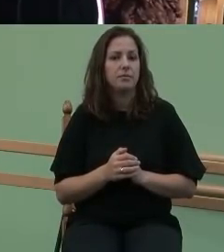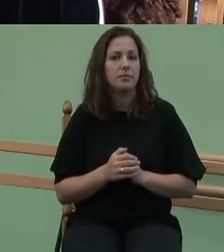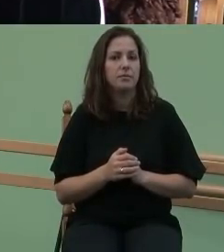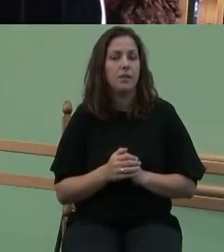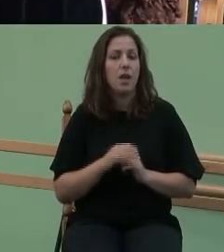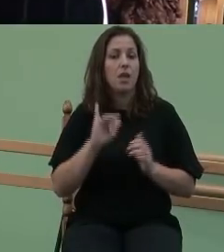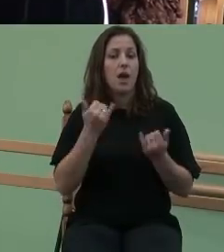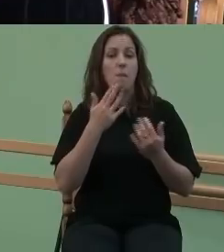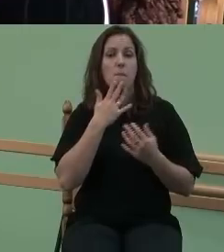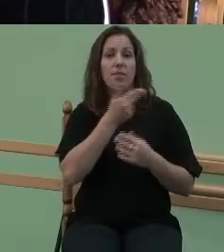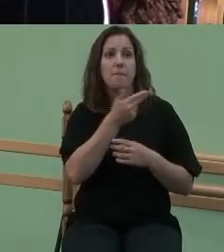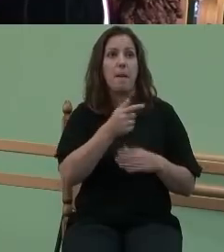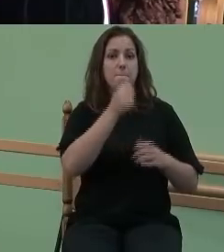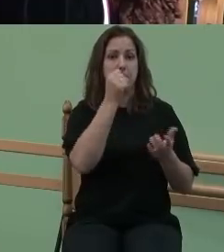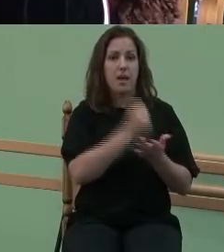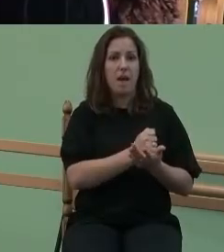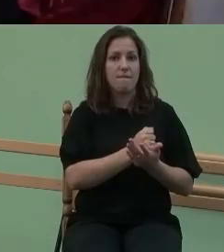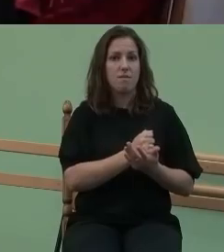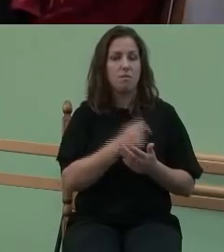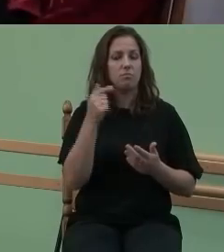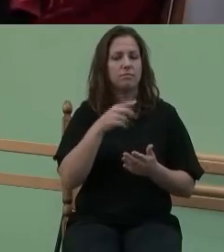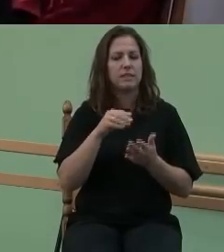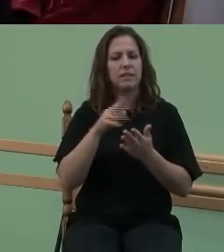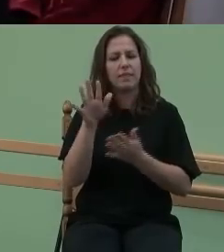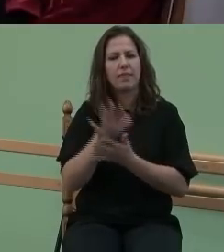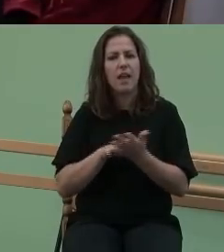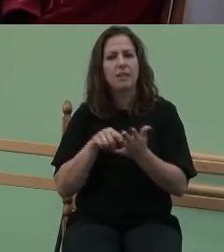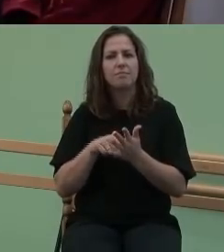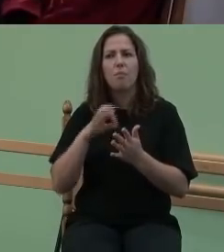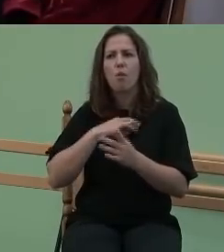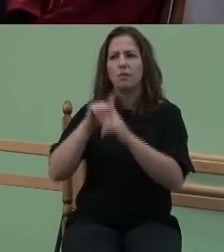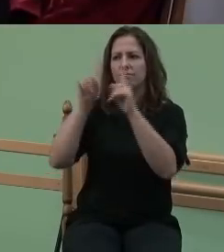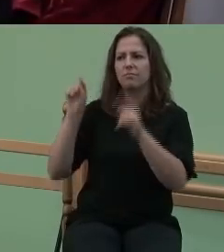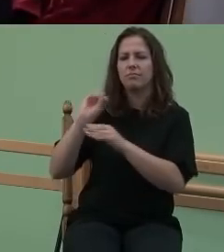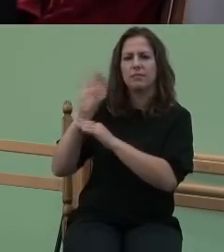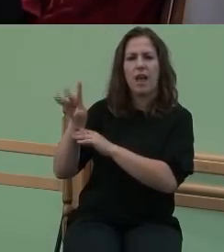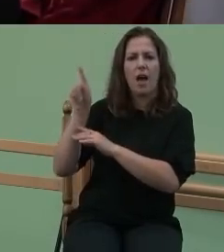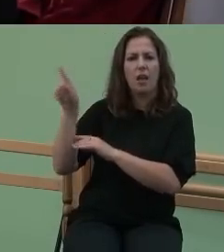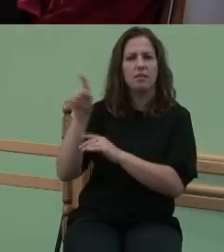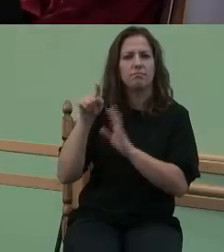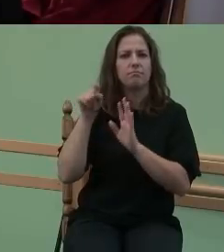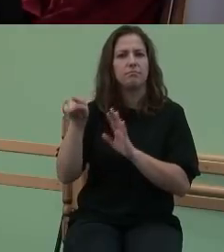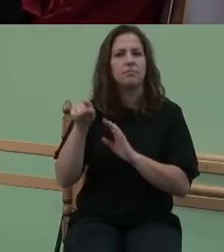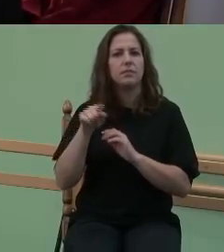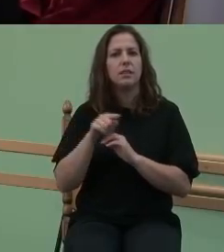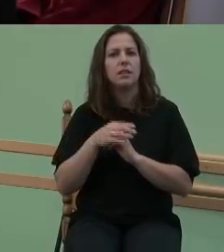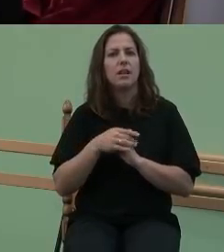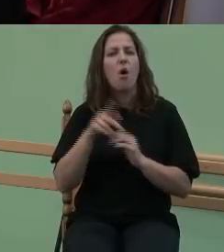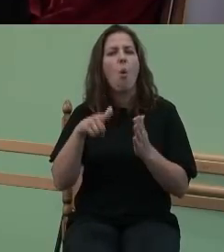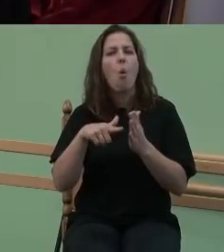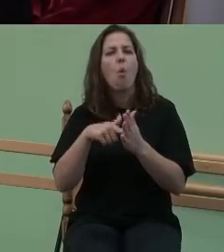Kiedy mówimy o prawie, myślimy zazwyczaj tekst. Na tym moim slajdzie jest pokazane stosy dzienników